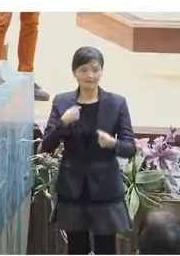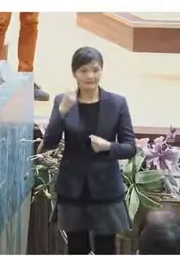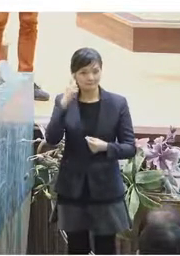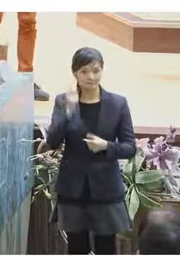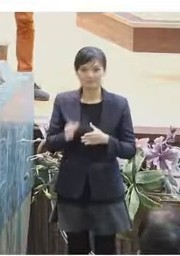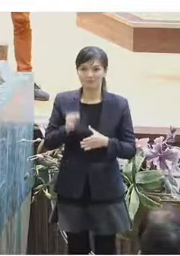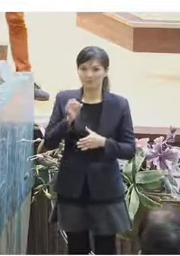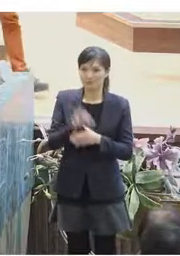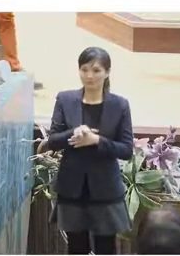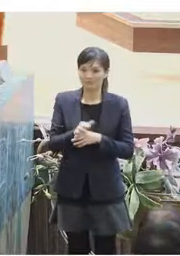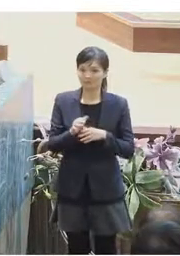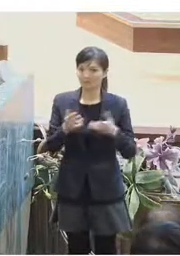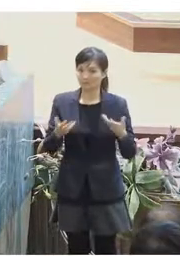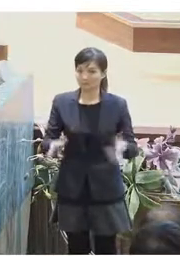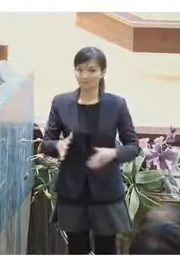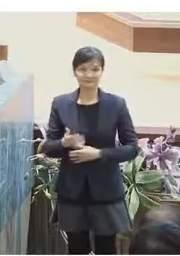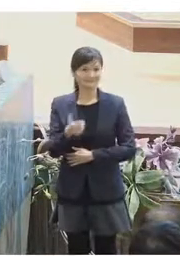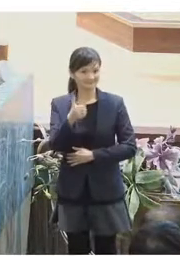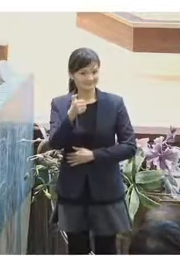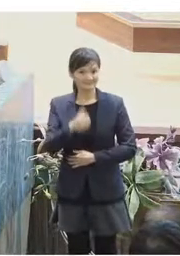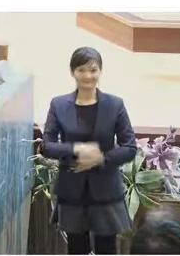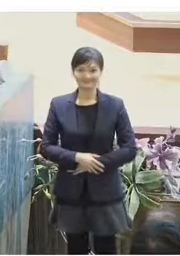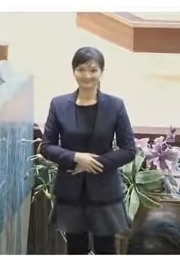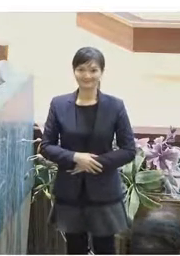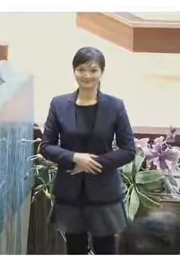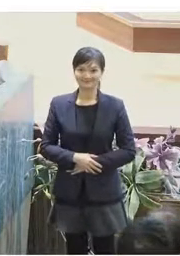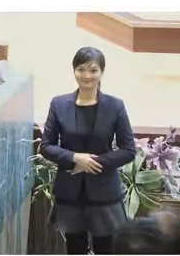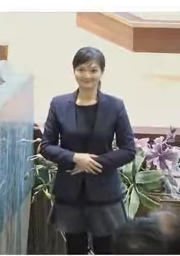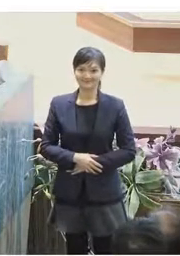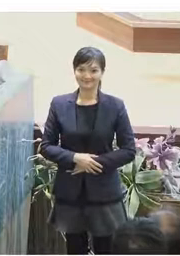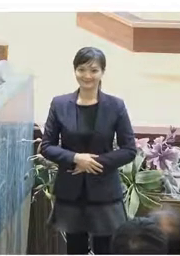大力的支持我们。那